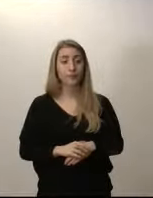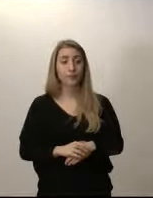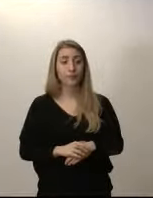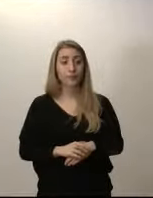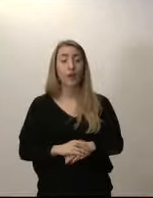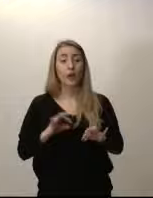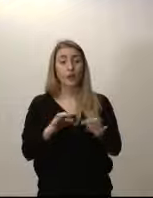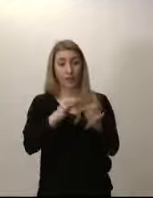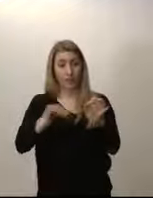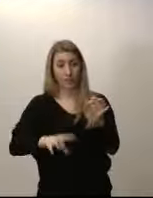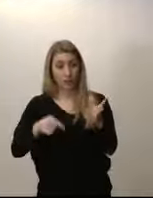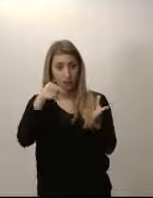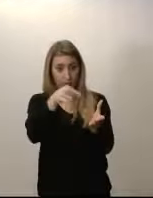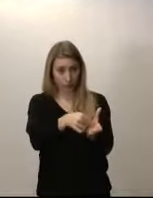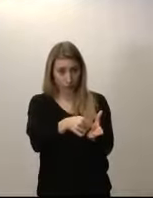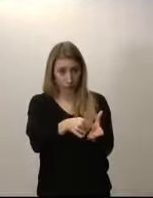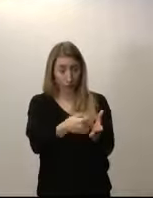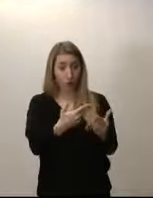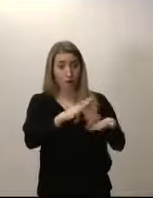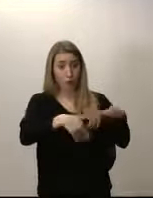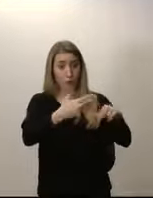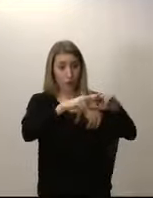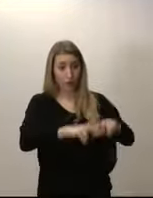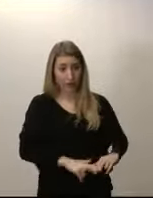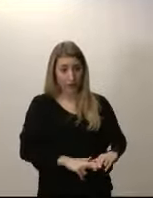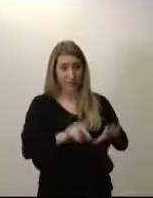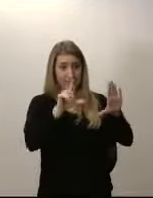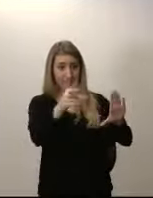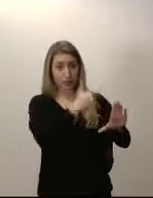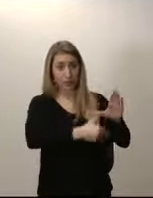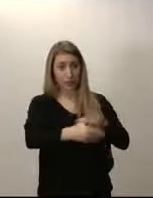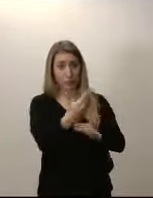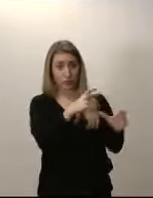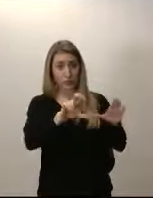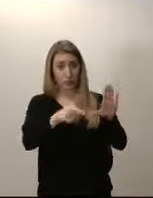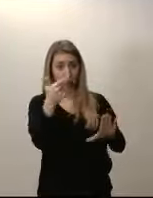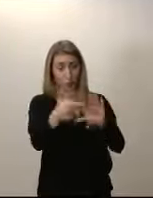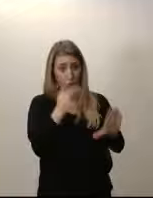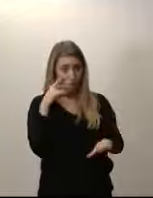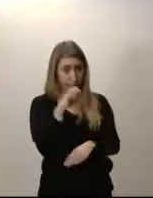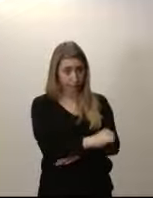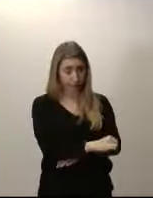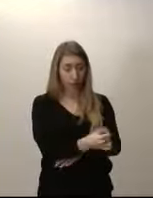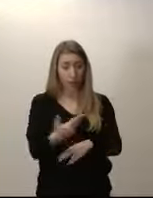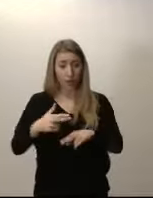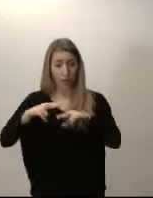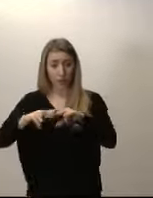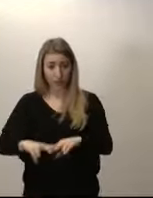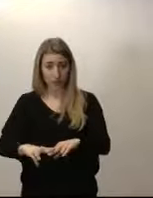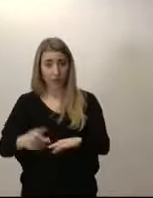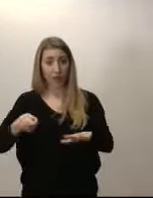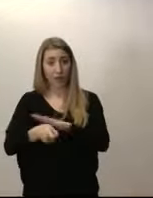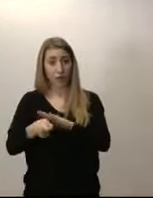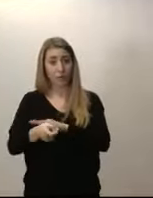du résultat. L'excédent de fonctionnement de 7 012 000 euros, vous l'avez vu. Le résultat cumulé de l'investissement avant